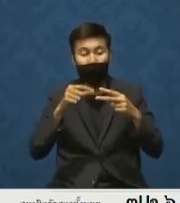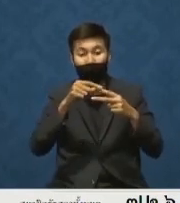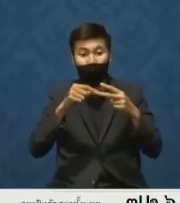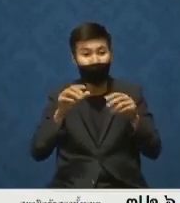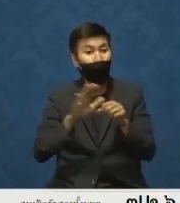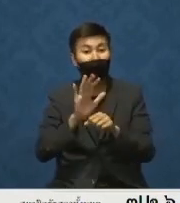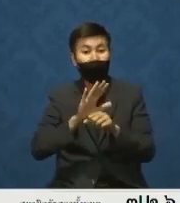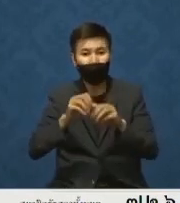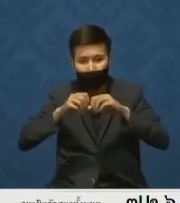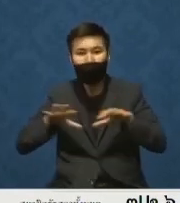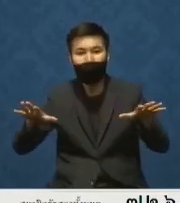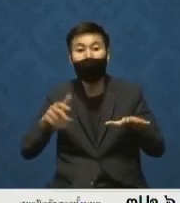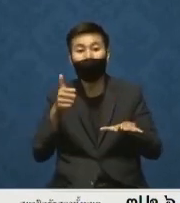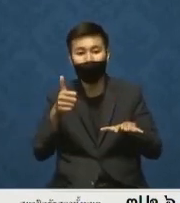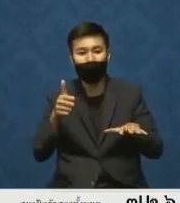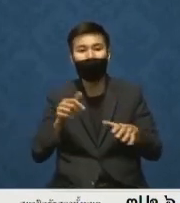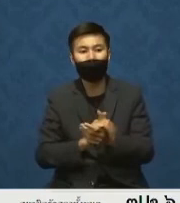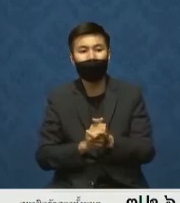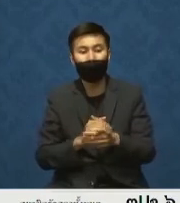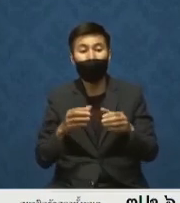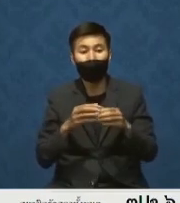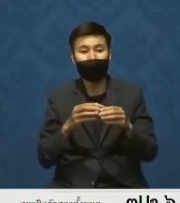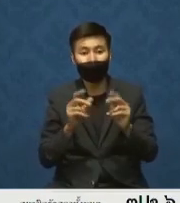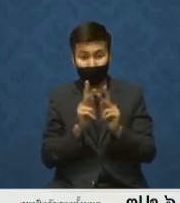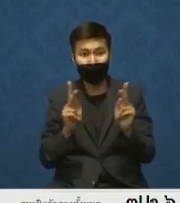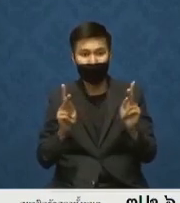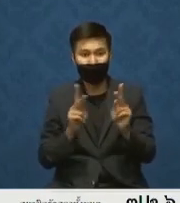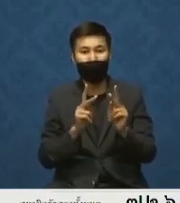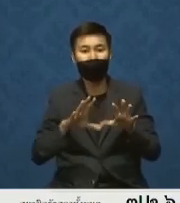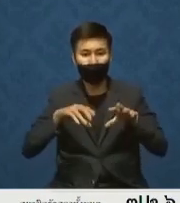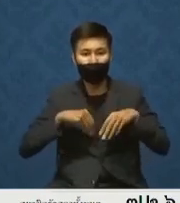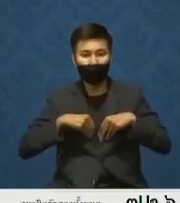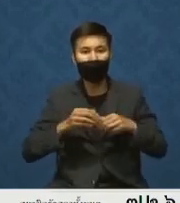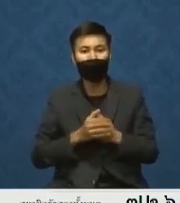ารมตการเสียงข้างมาก watching